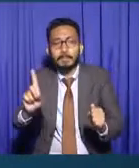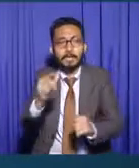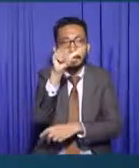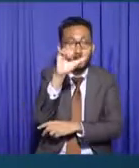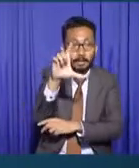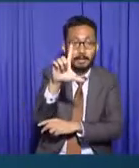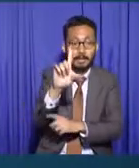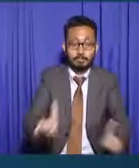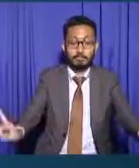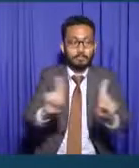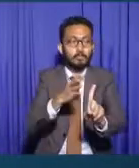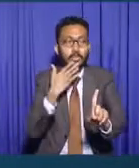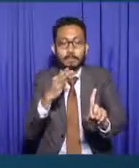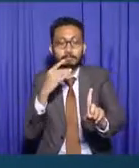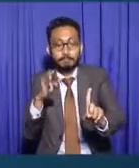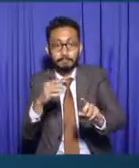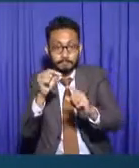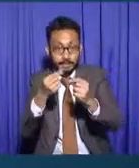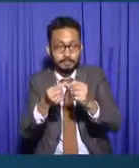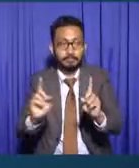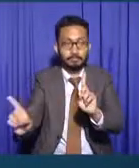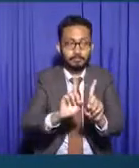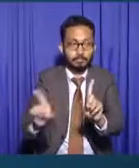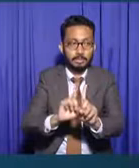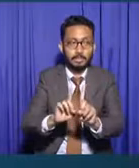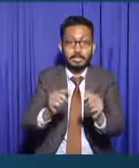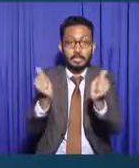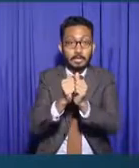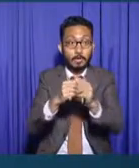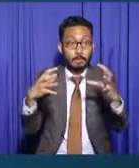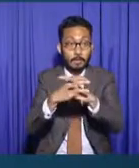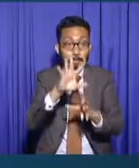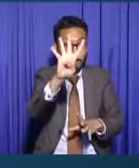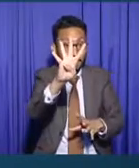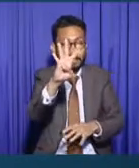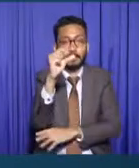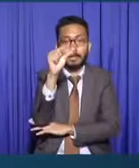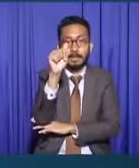bagi bentuk biji Boleh berpasangan dengan